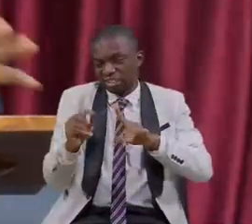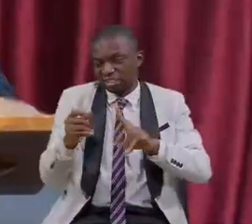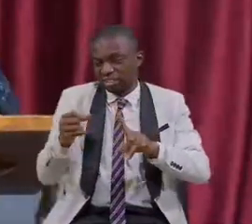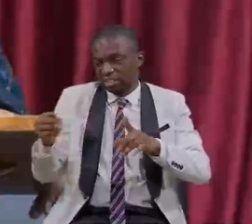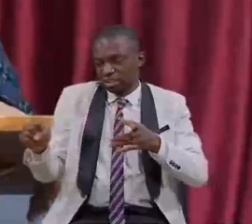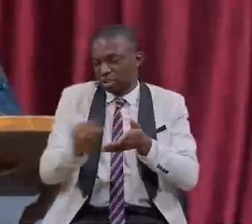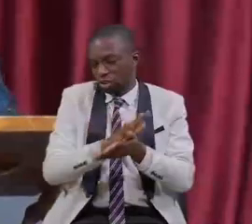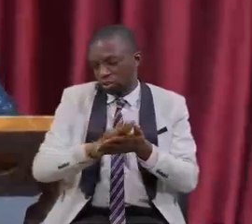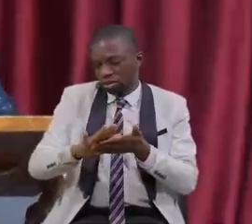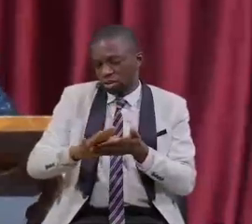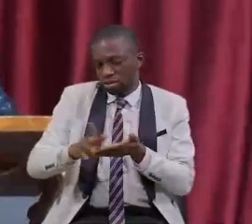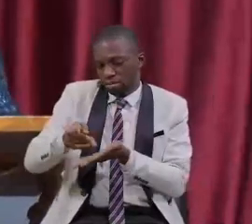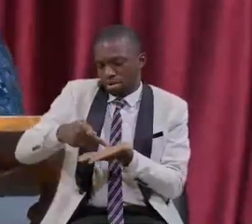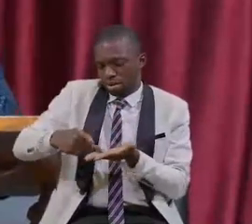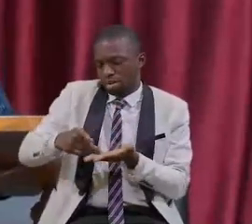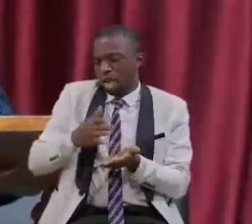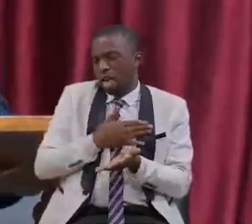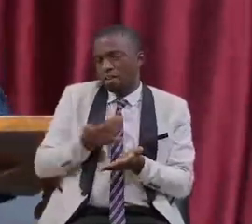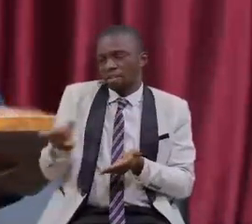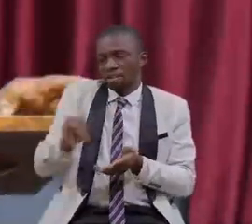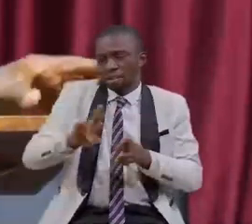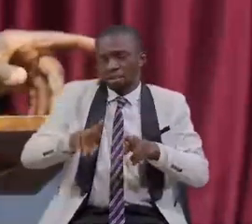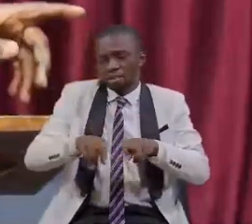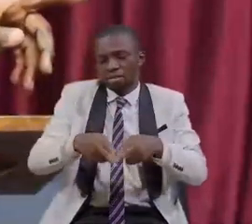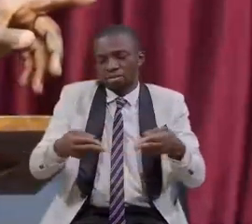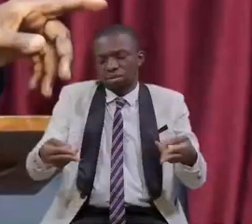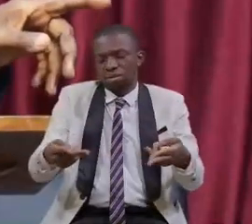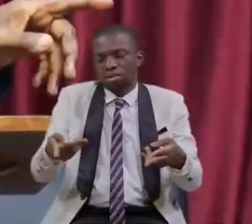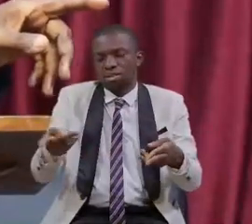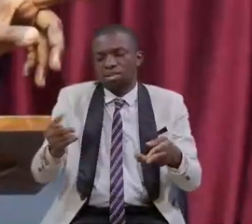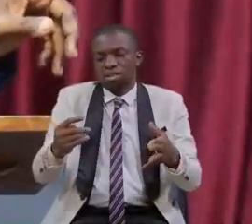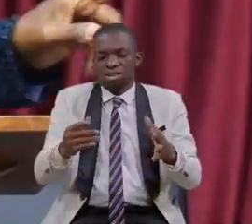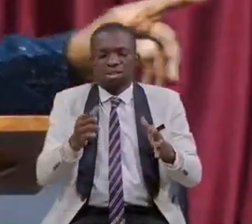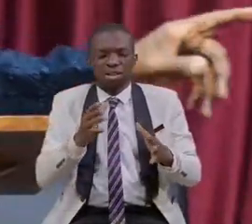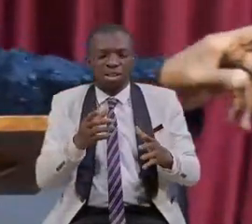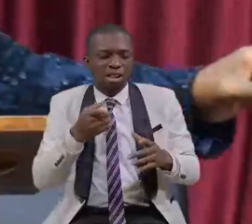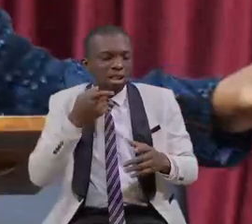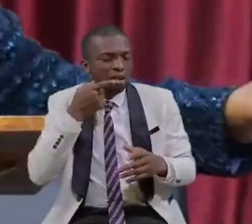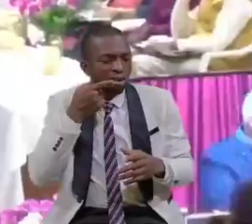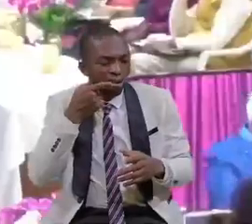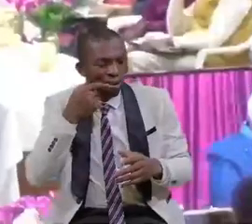Il y a des choses qui nous attirent pour nous attaquer, mais ils cachent le mal.